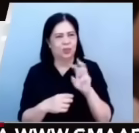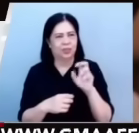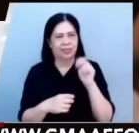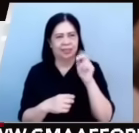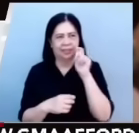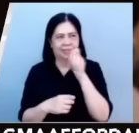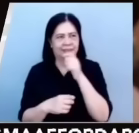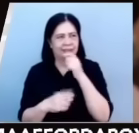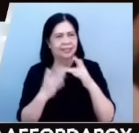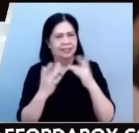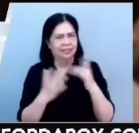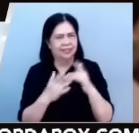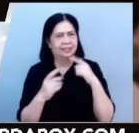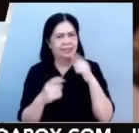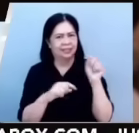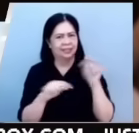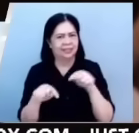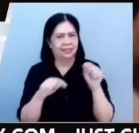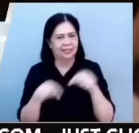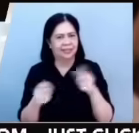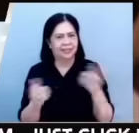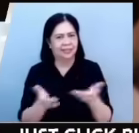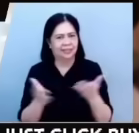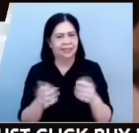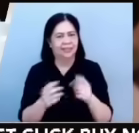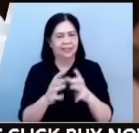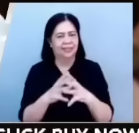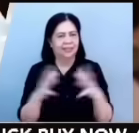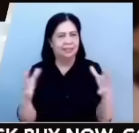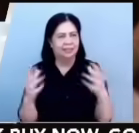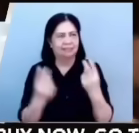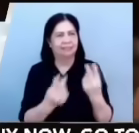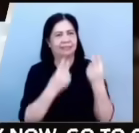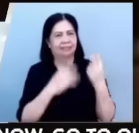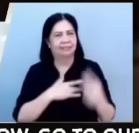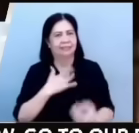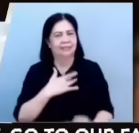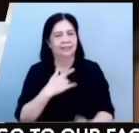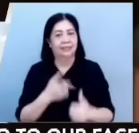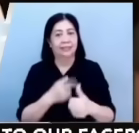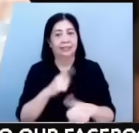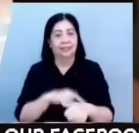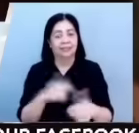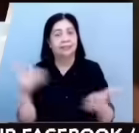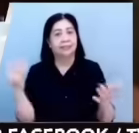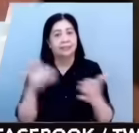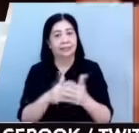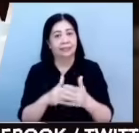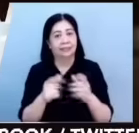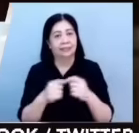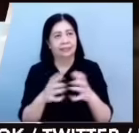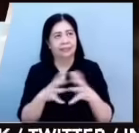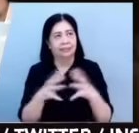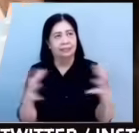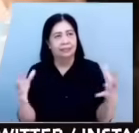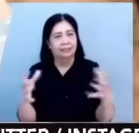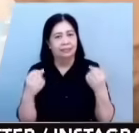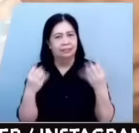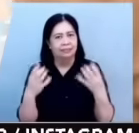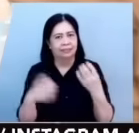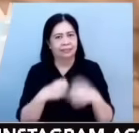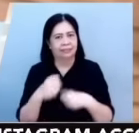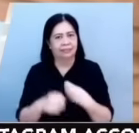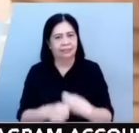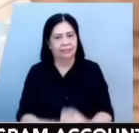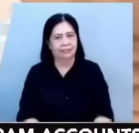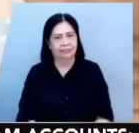ata ako, nagka-countdown ako. Sobrang nostalgic yung feeling kasi this is the first time ulit na nakapag-ano ko in a sobrang daming taon. Sobrang